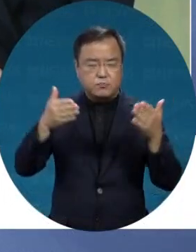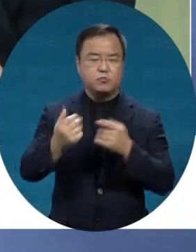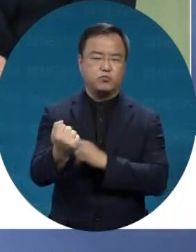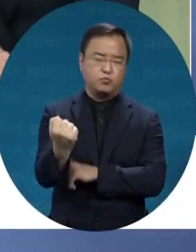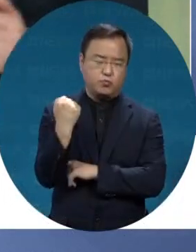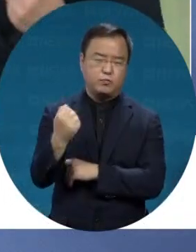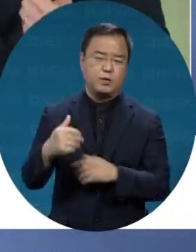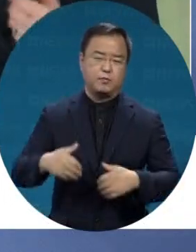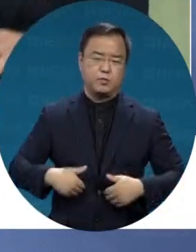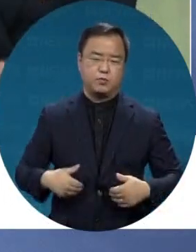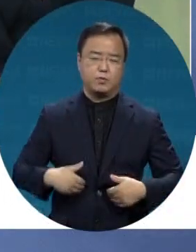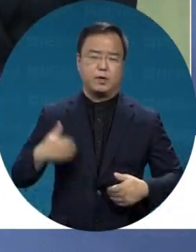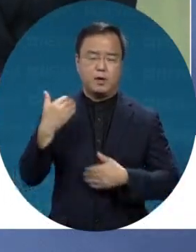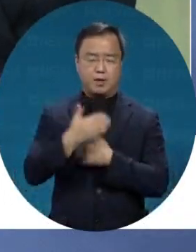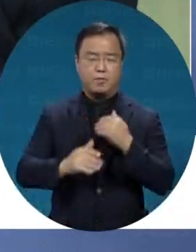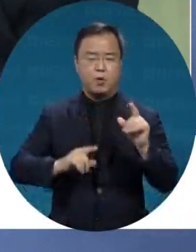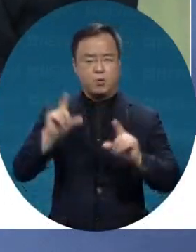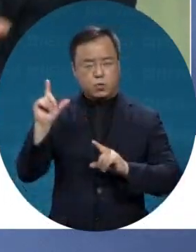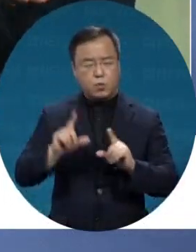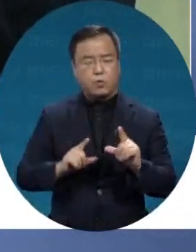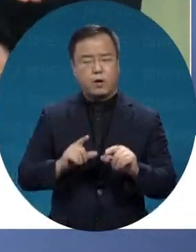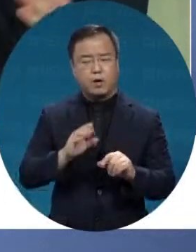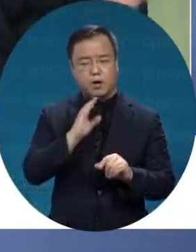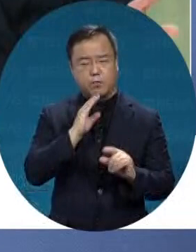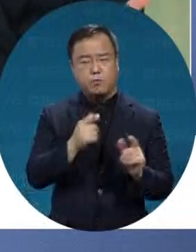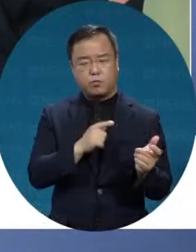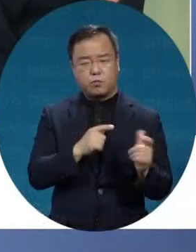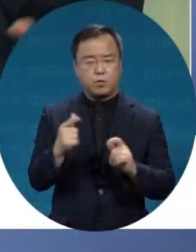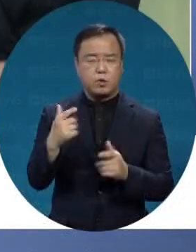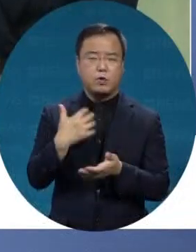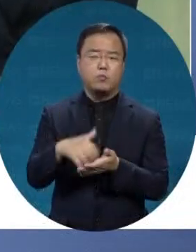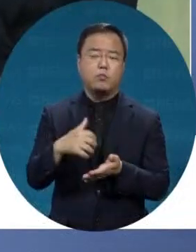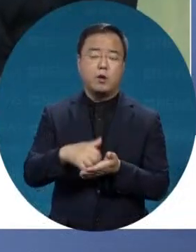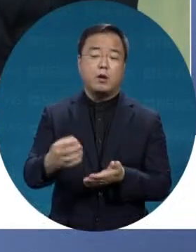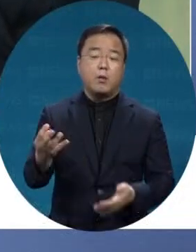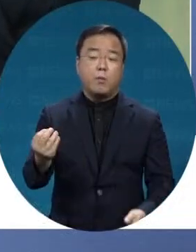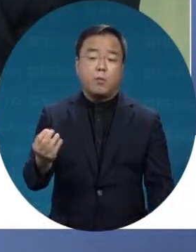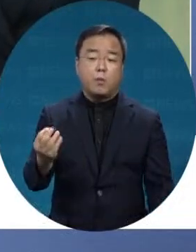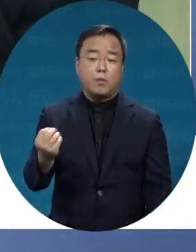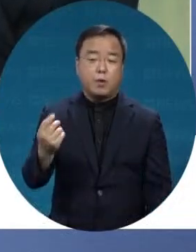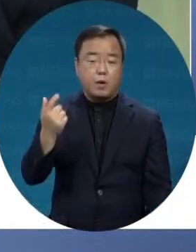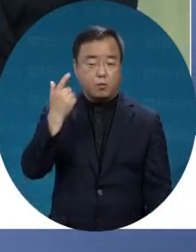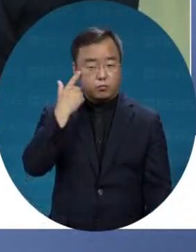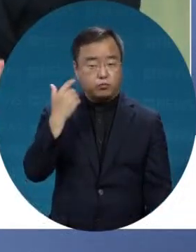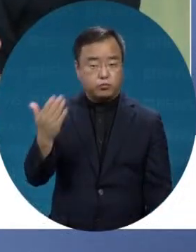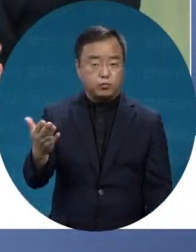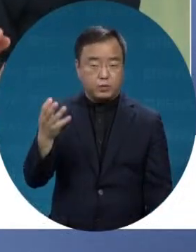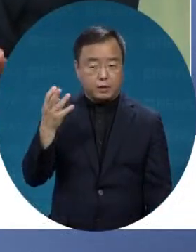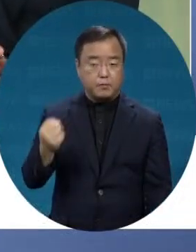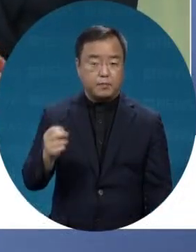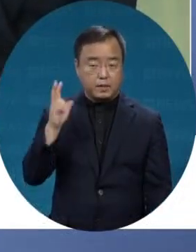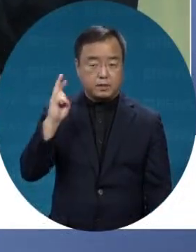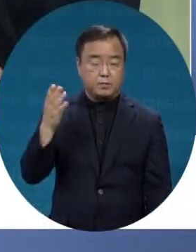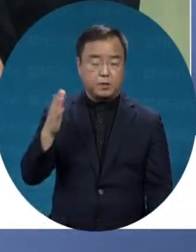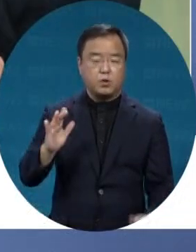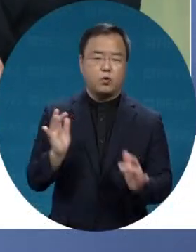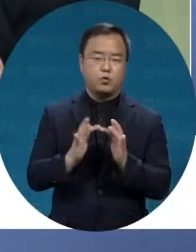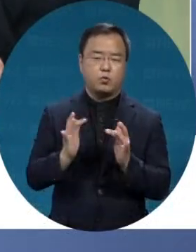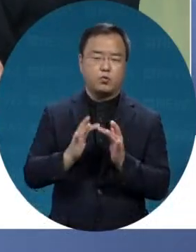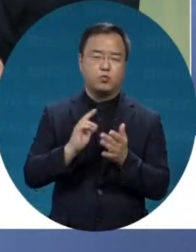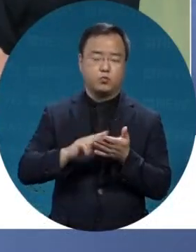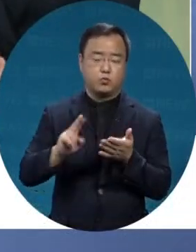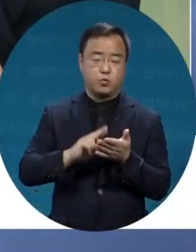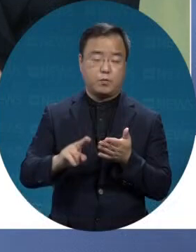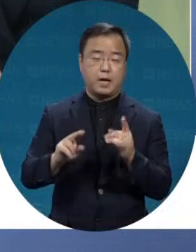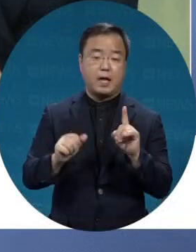보니까 자세 문제도 있고요 예 그러면 이제 불량이 어느 정도냐 이런 부분들이 좀 궁금하실 텐데 요즘에 웹툰 한